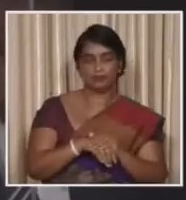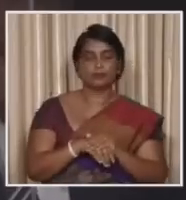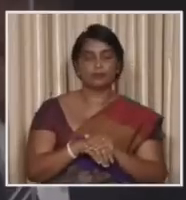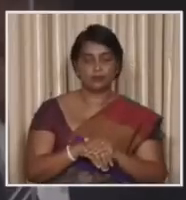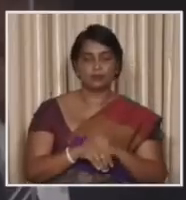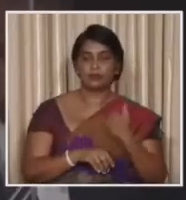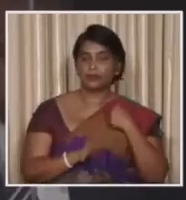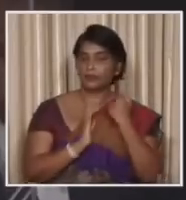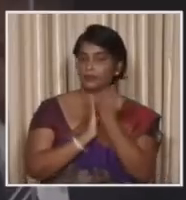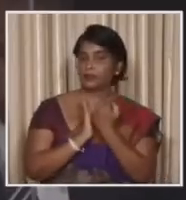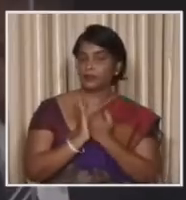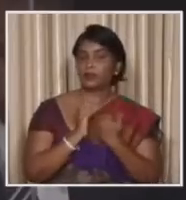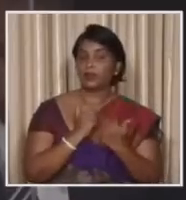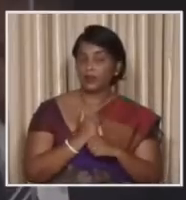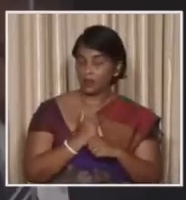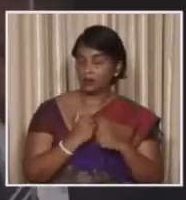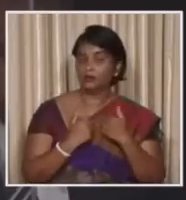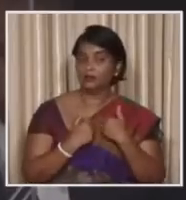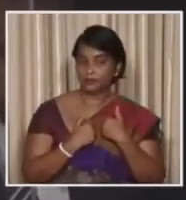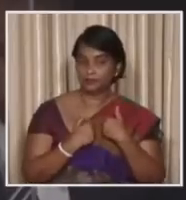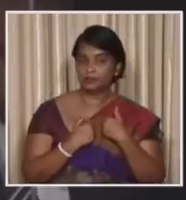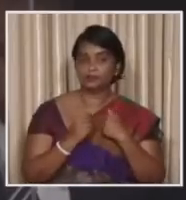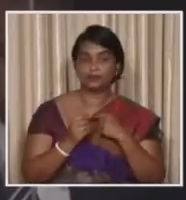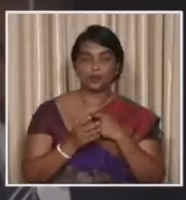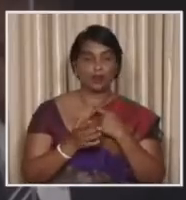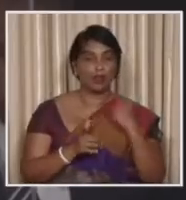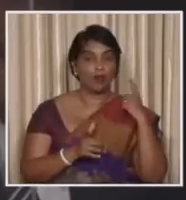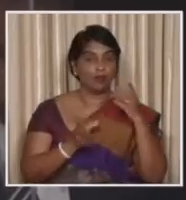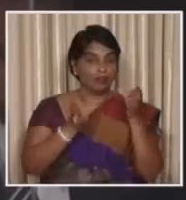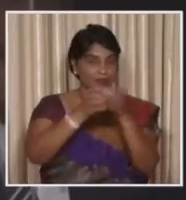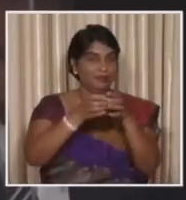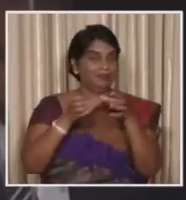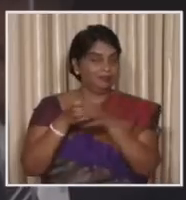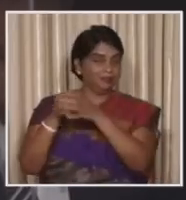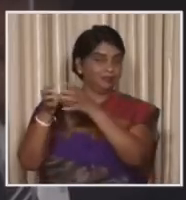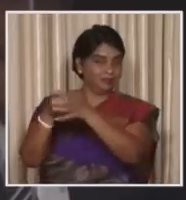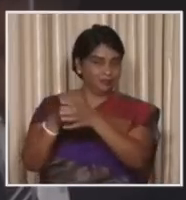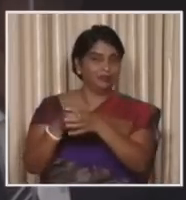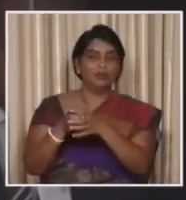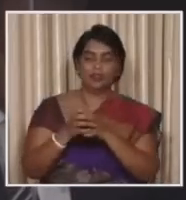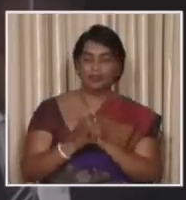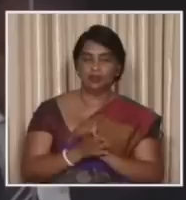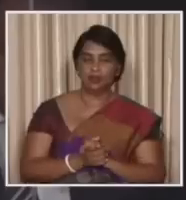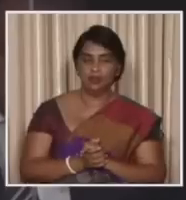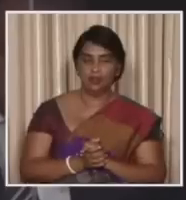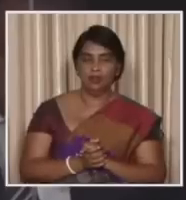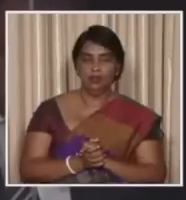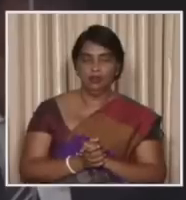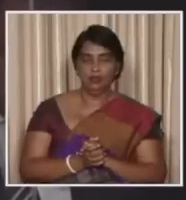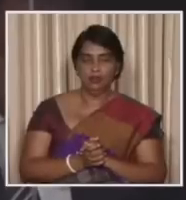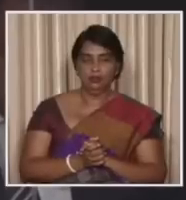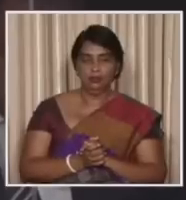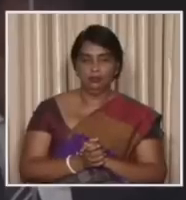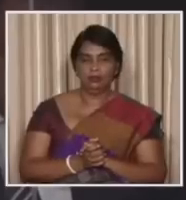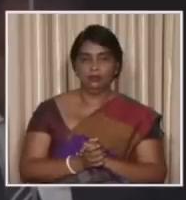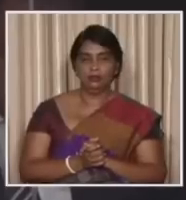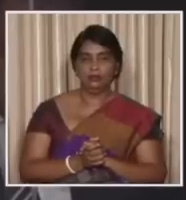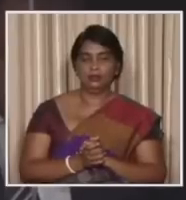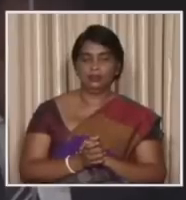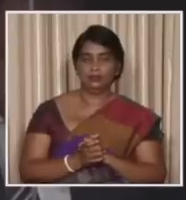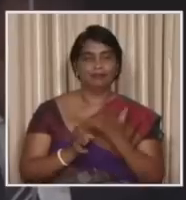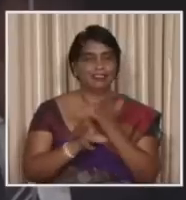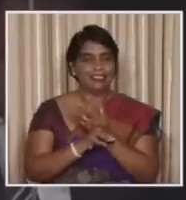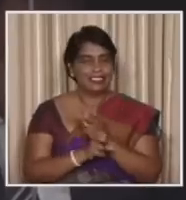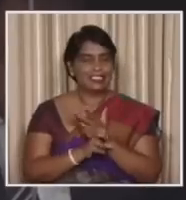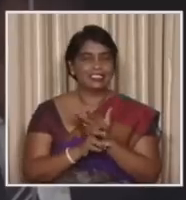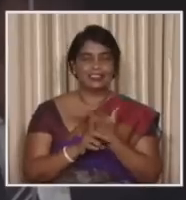මම මේ ලයිස්තුව හදනකොට මම රෙජිමේන්තු තියෙන හමුදාවේ එක එක රෙජිමේන්තු පාබල සිංහ